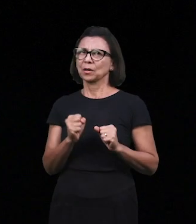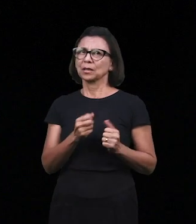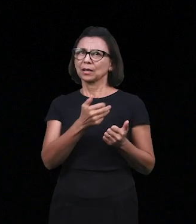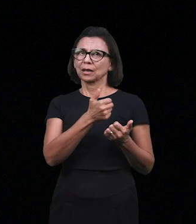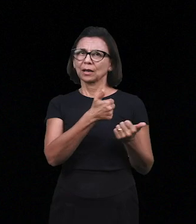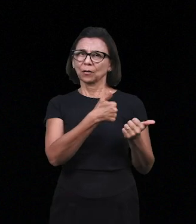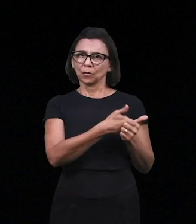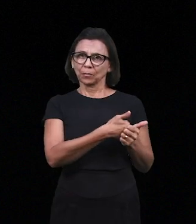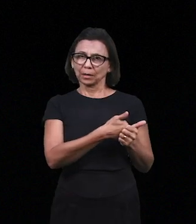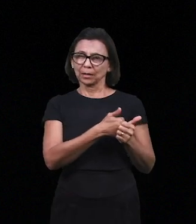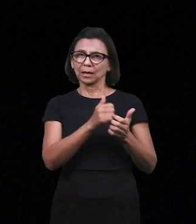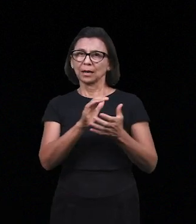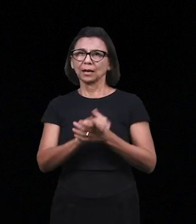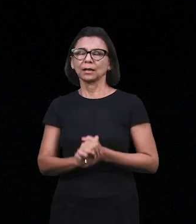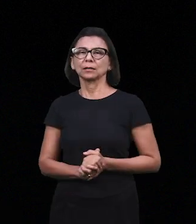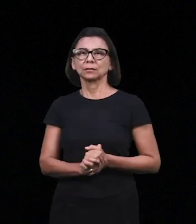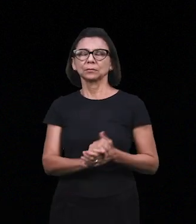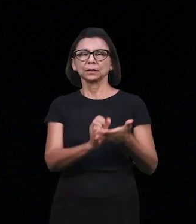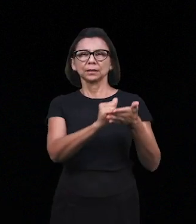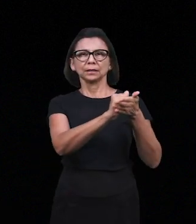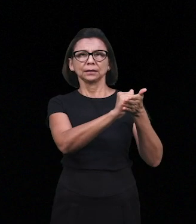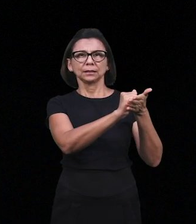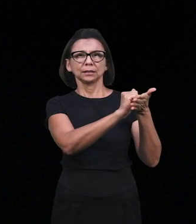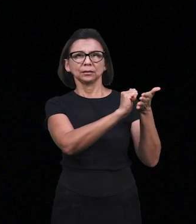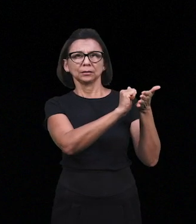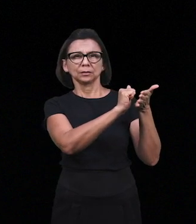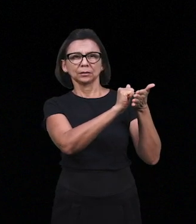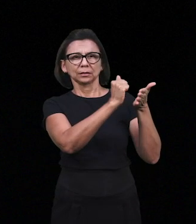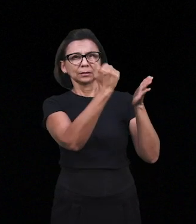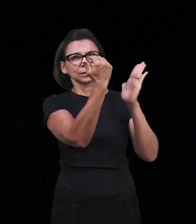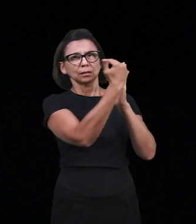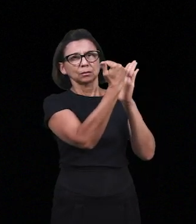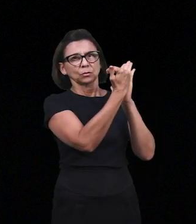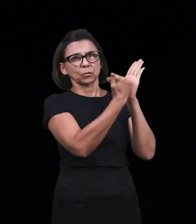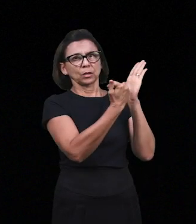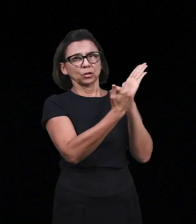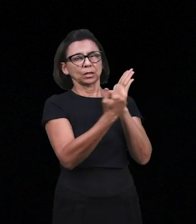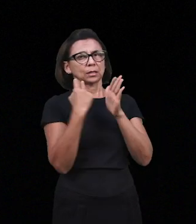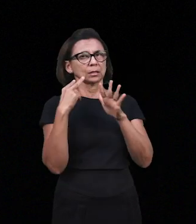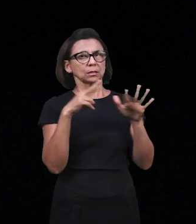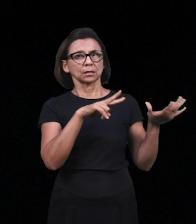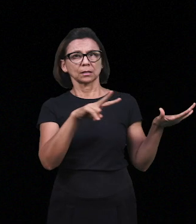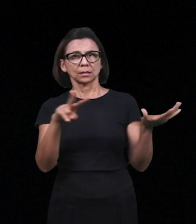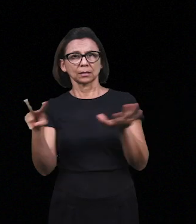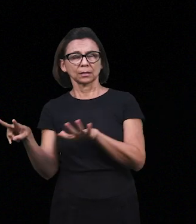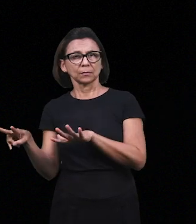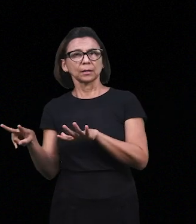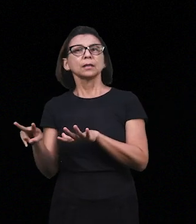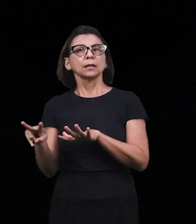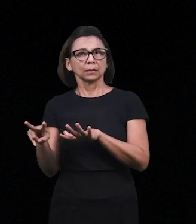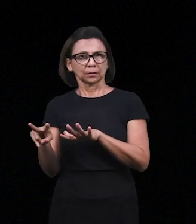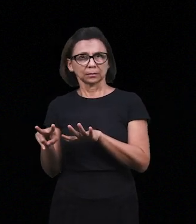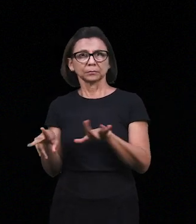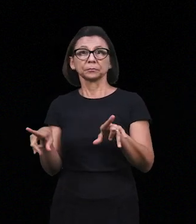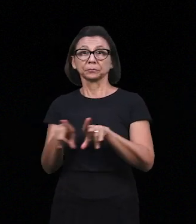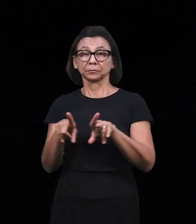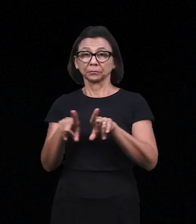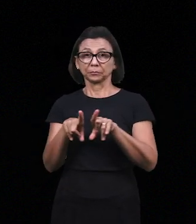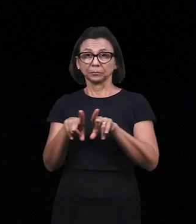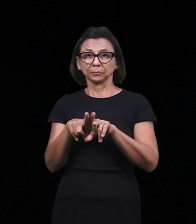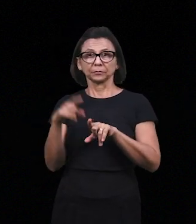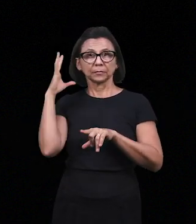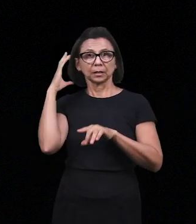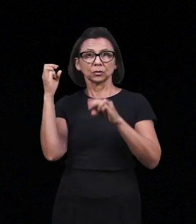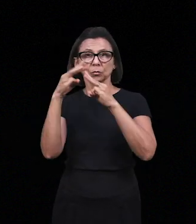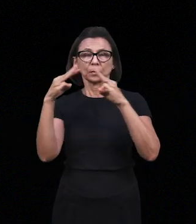accompagner notre agenda hebdomadaire publié tous les lundis dans nos réseaux sociaux. Dans l'application de la Radio Manaïm,